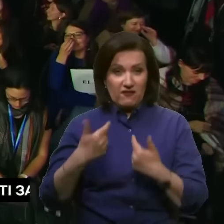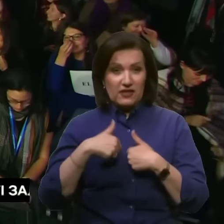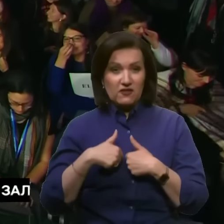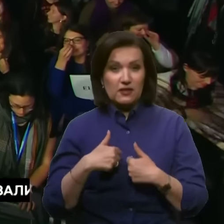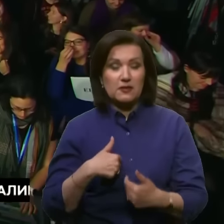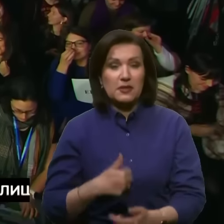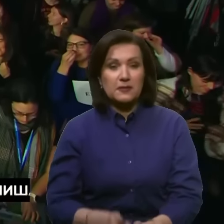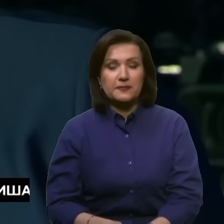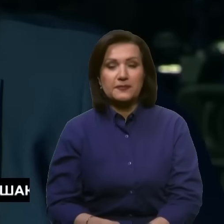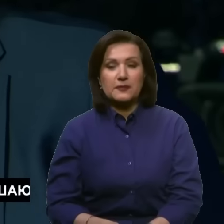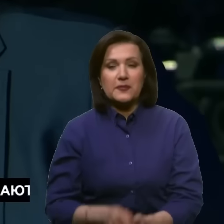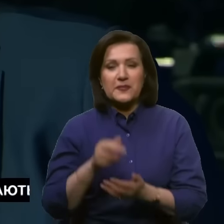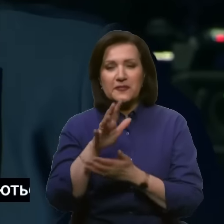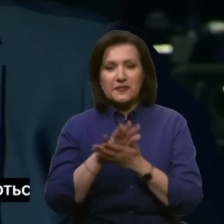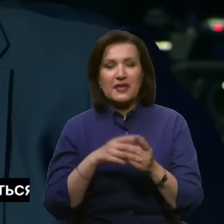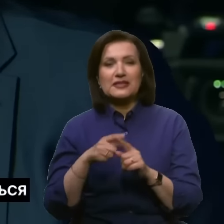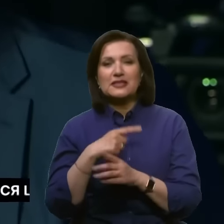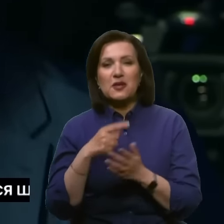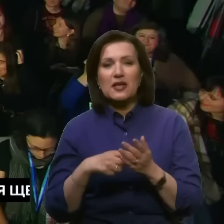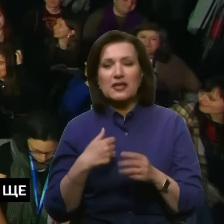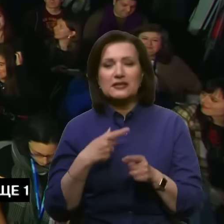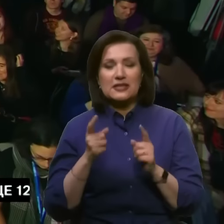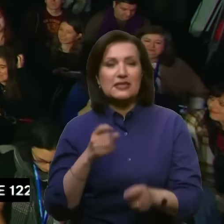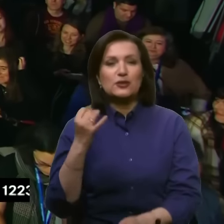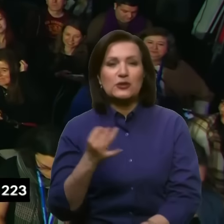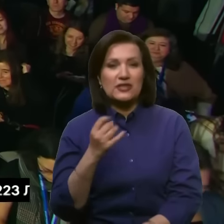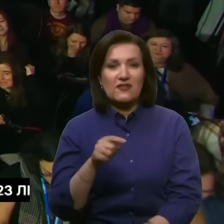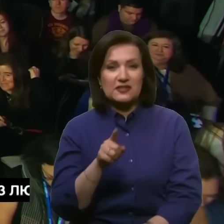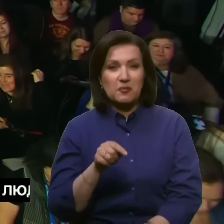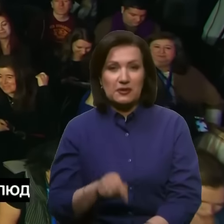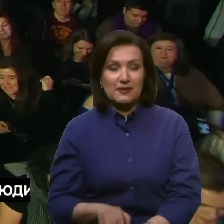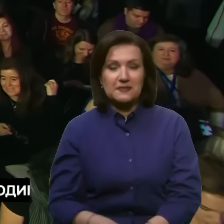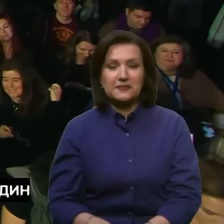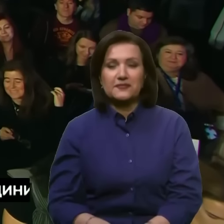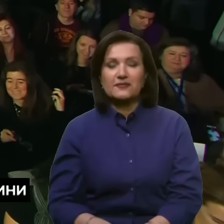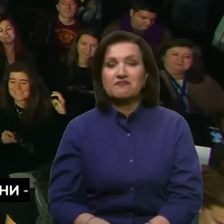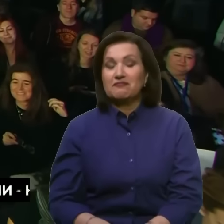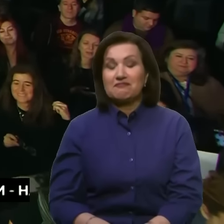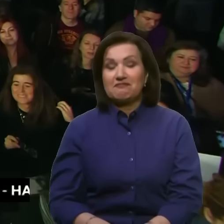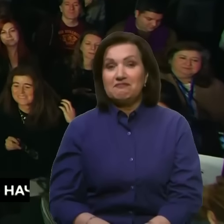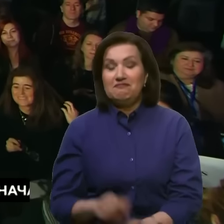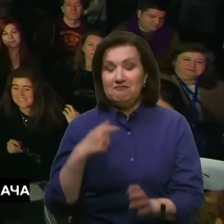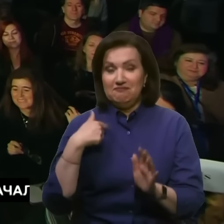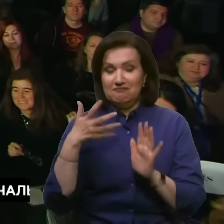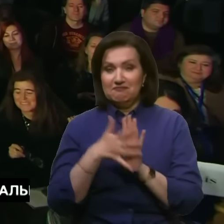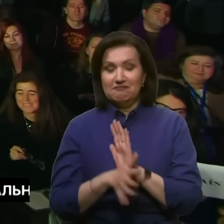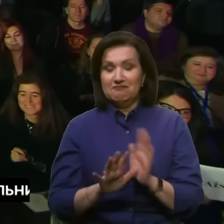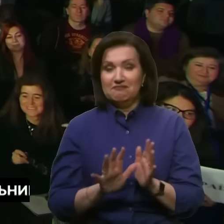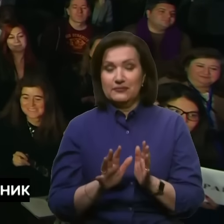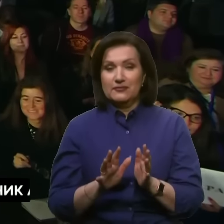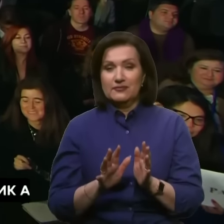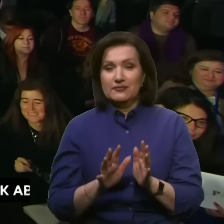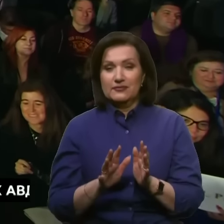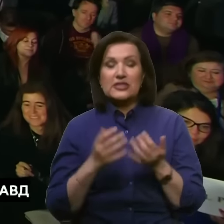мене? Вибачте за це запитання, але це дійсно цікаве запитання. Я не зовсім зрозумів.